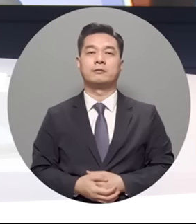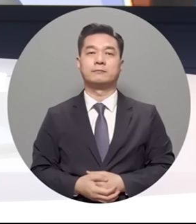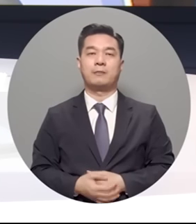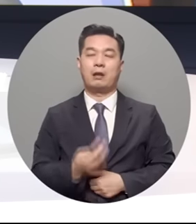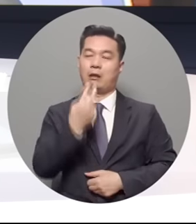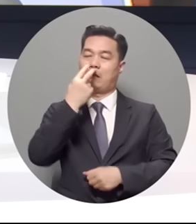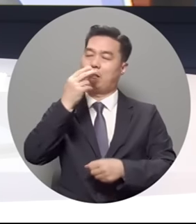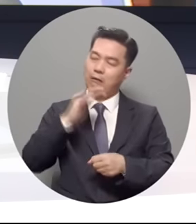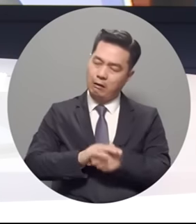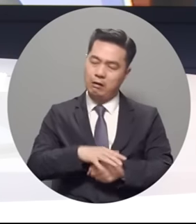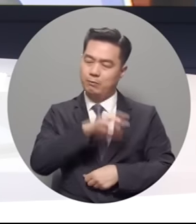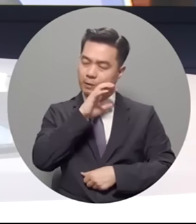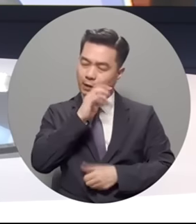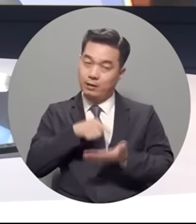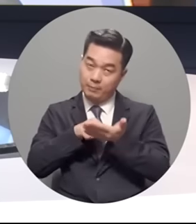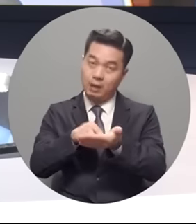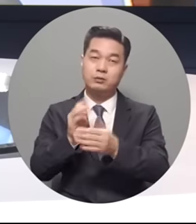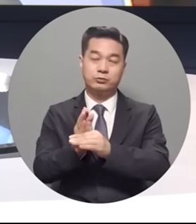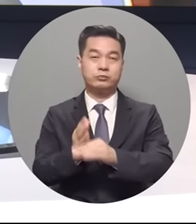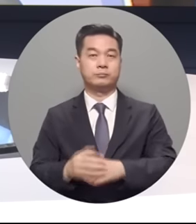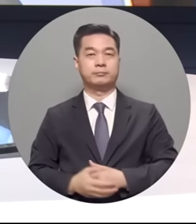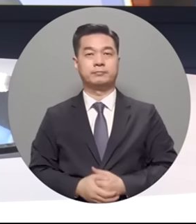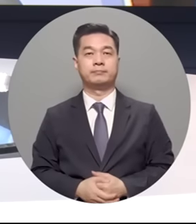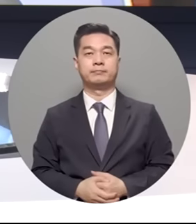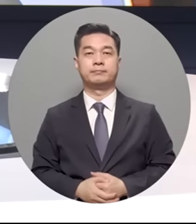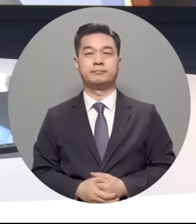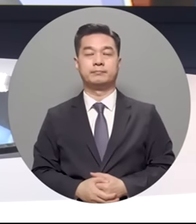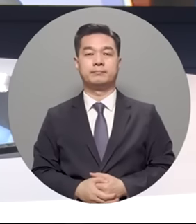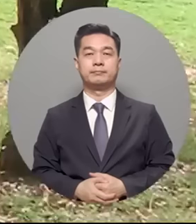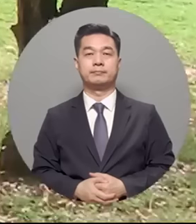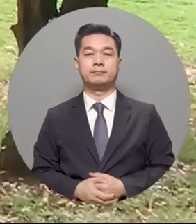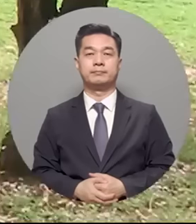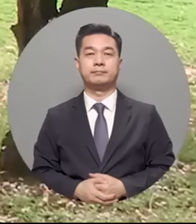억울함을 호소하고 있습니다. 이혜리 기자가 취재했습니다.